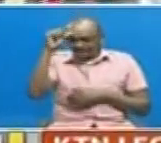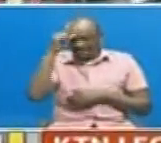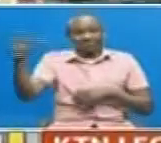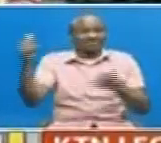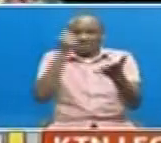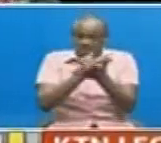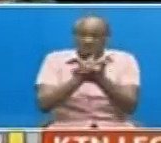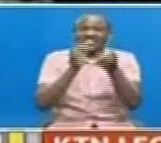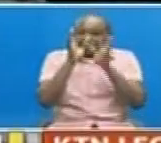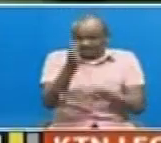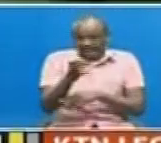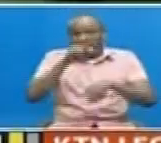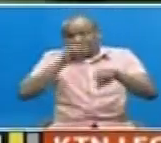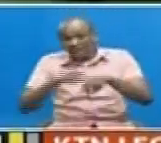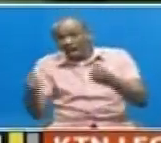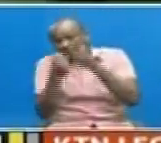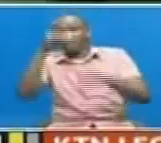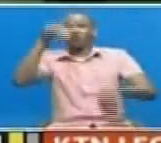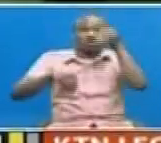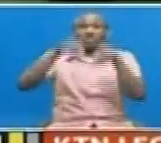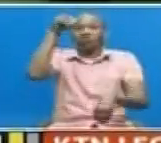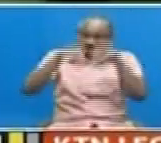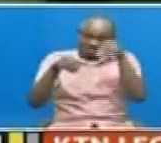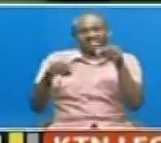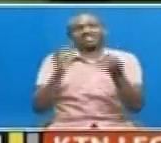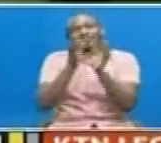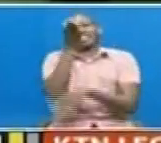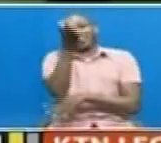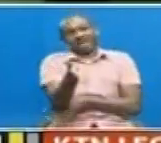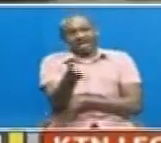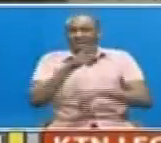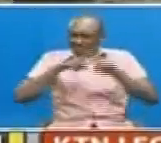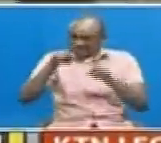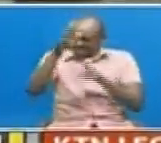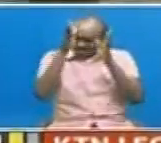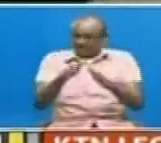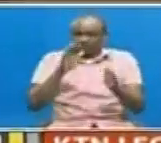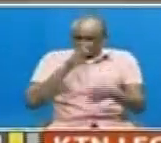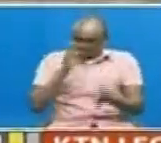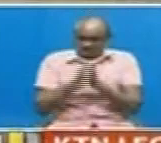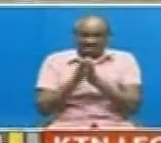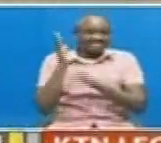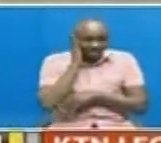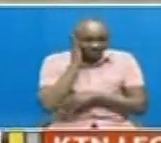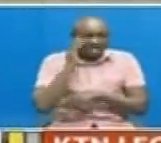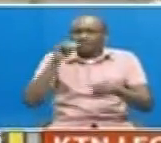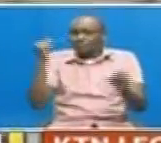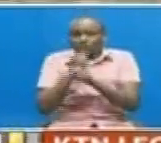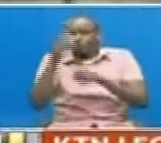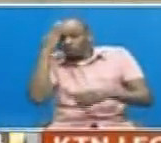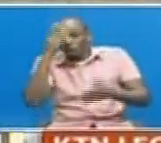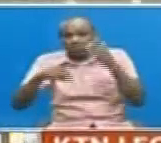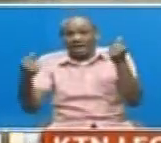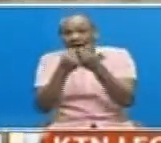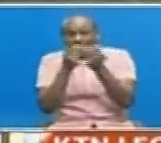ishara pindi tu kunapotokea uchaguzi mkuu, huku walemavu kama yeye wakikosa fursa ya kujua kinachoendelea